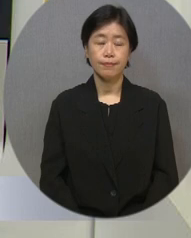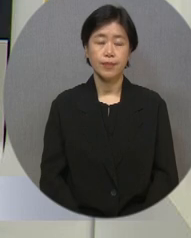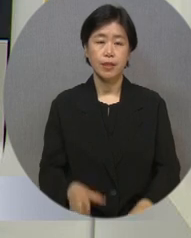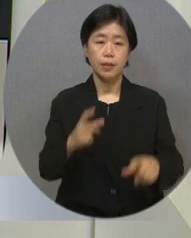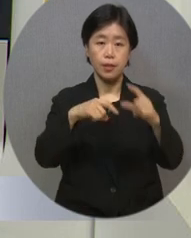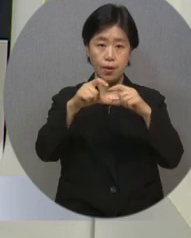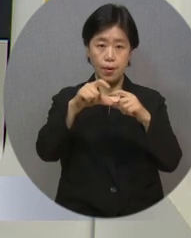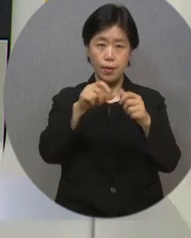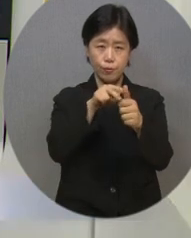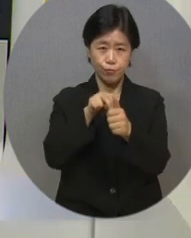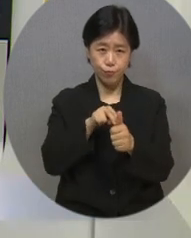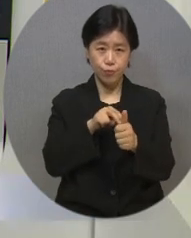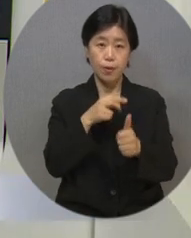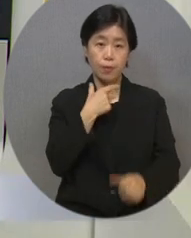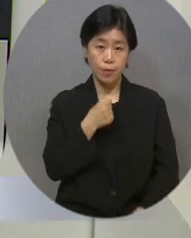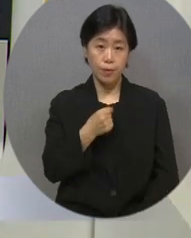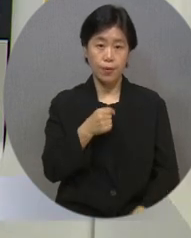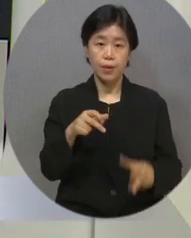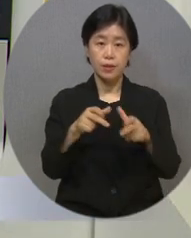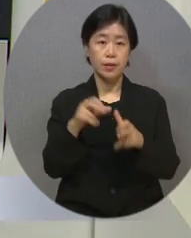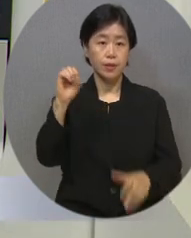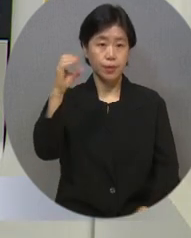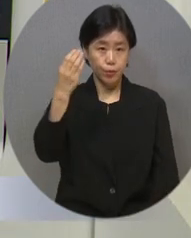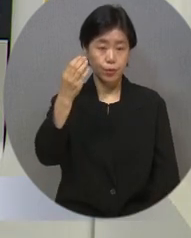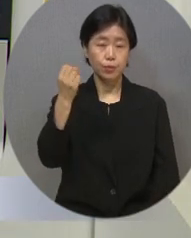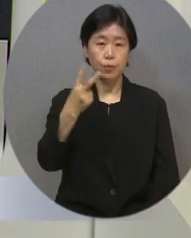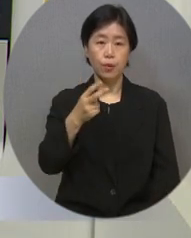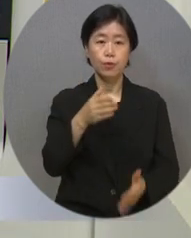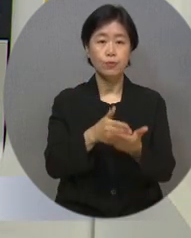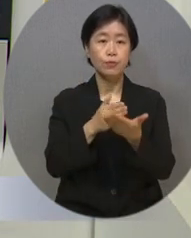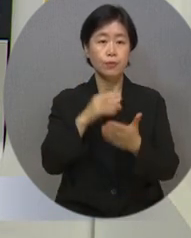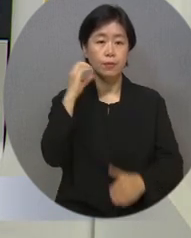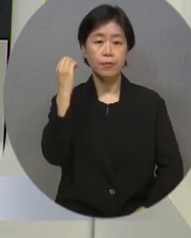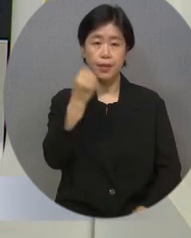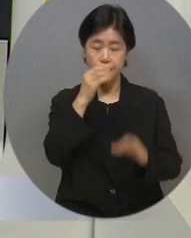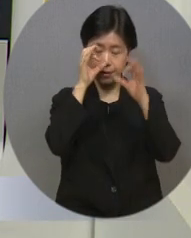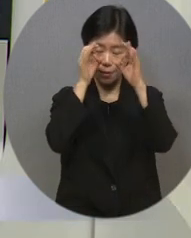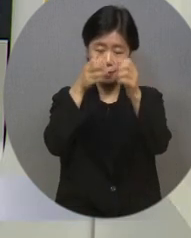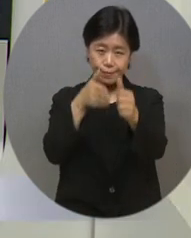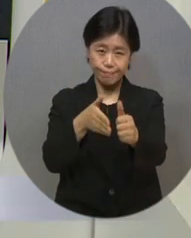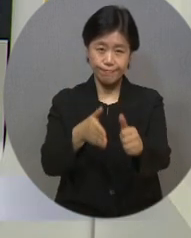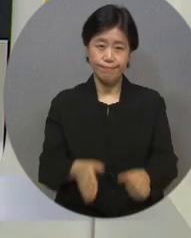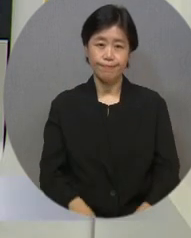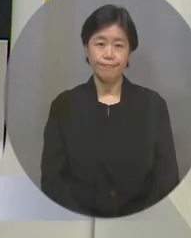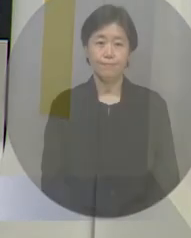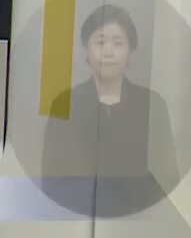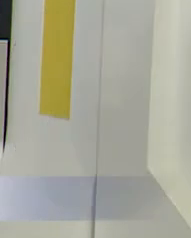더 자세한 뉴스는 장애인 신문과 웰페어뉴스 홈페이지를 통해 확인할 수 있습니다